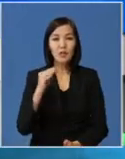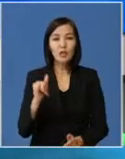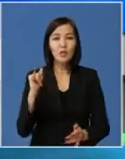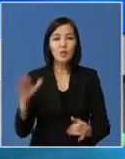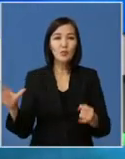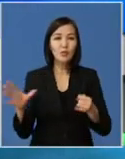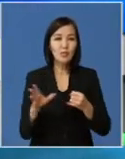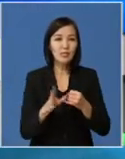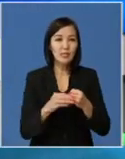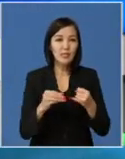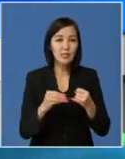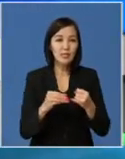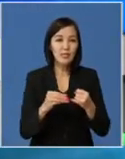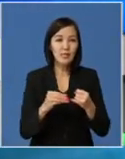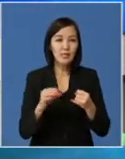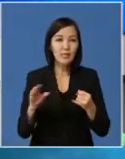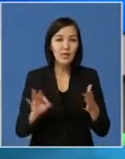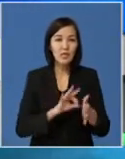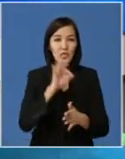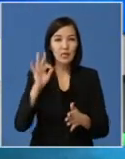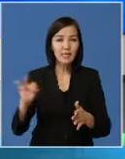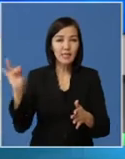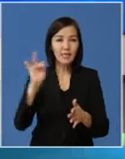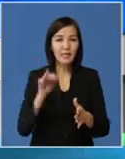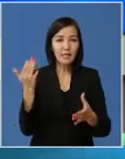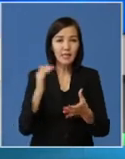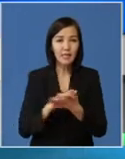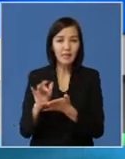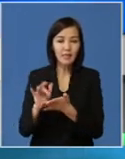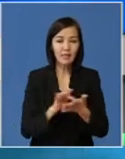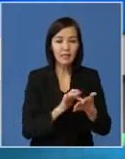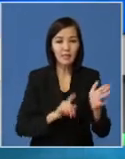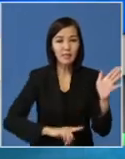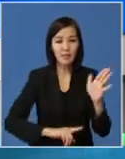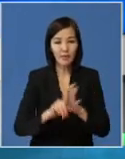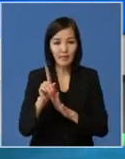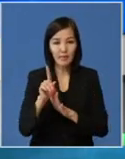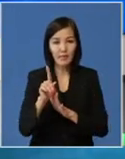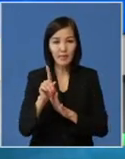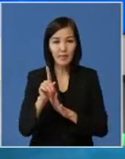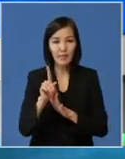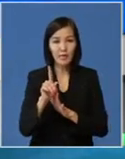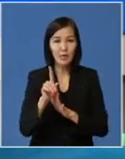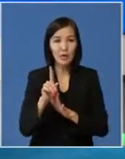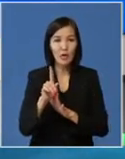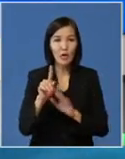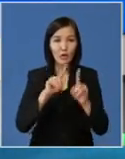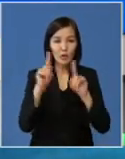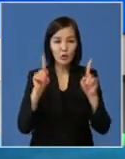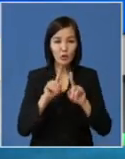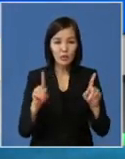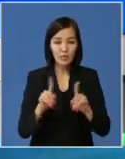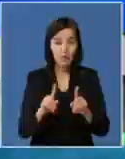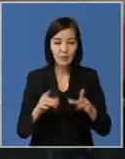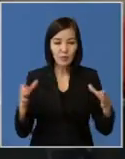Жер жаннаты Жетісу жерінен шырайлы өлке шығысқа тарихи таңдық экспедиция жолға шықты. Шоқ жұлдыз ізімен атты сапарда жұмыс тобы Семей,